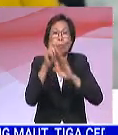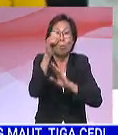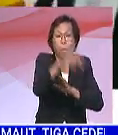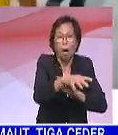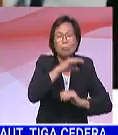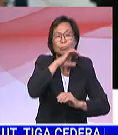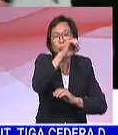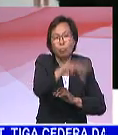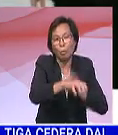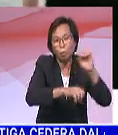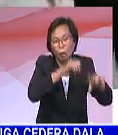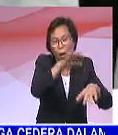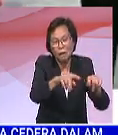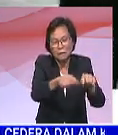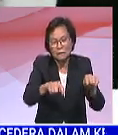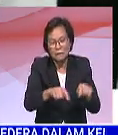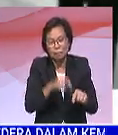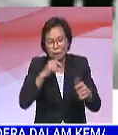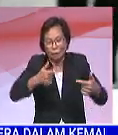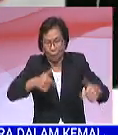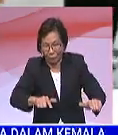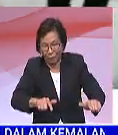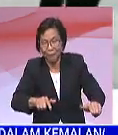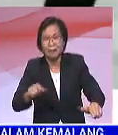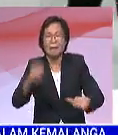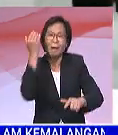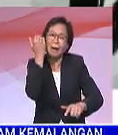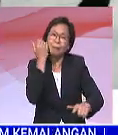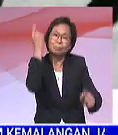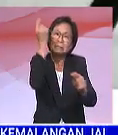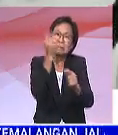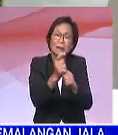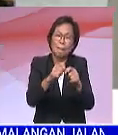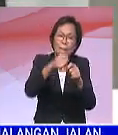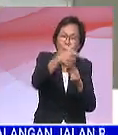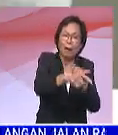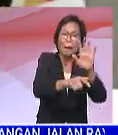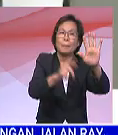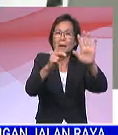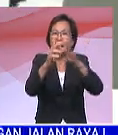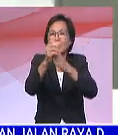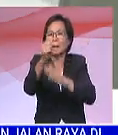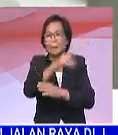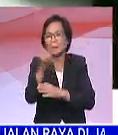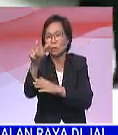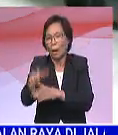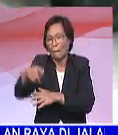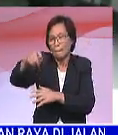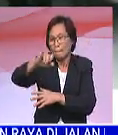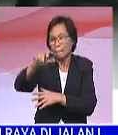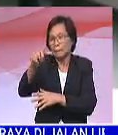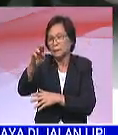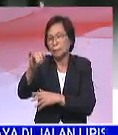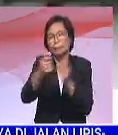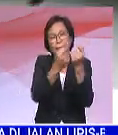dan sisa pejal di tempat tidak dibenarkan Oke menetapkan djamin anak 5000 lengket dengan seorang penjamin